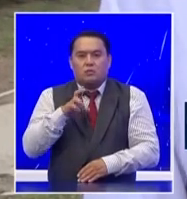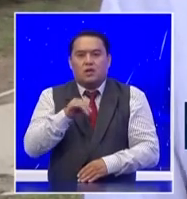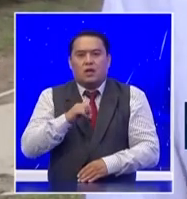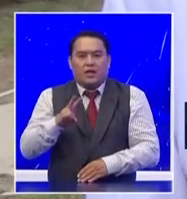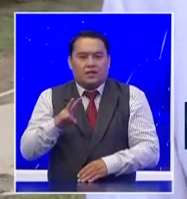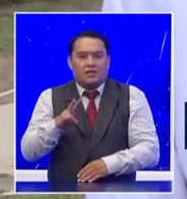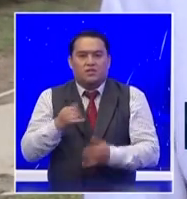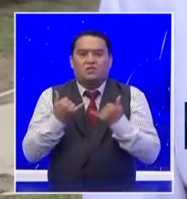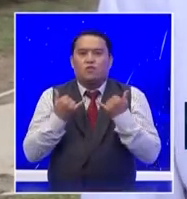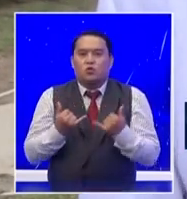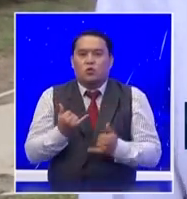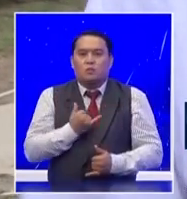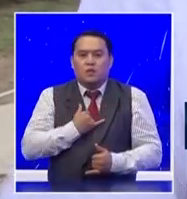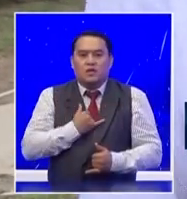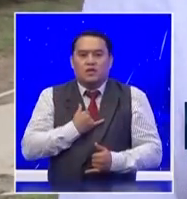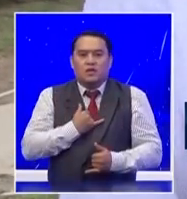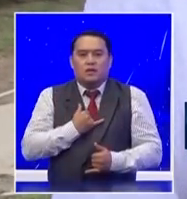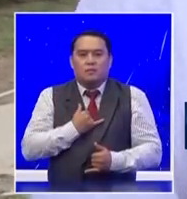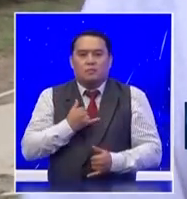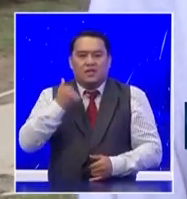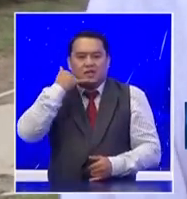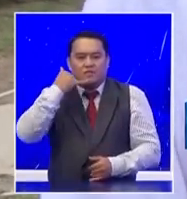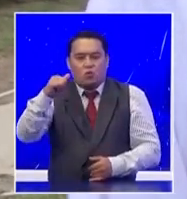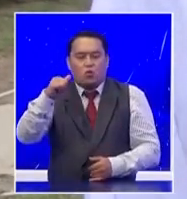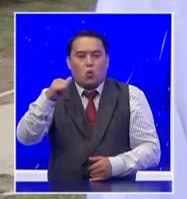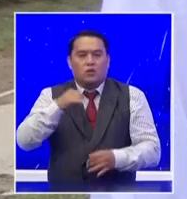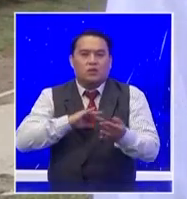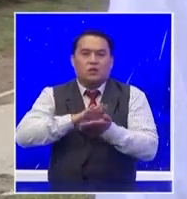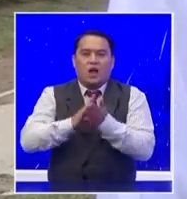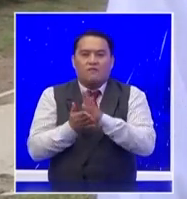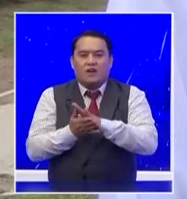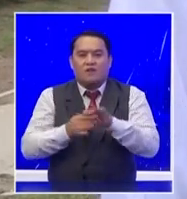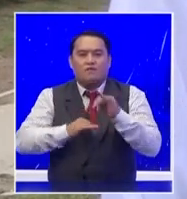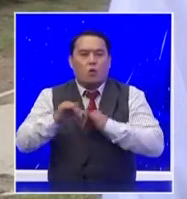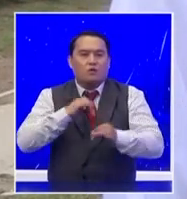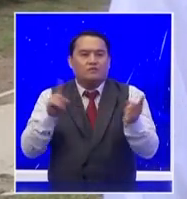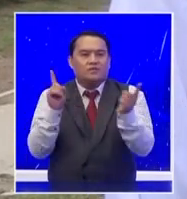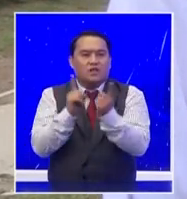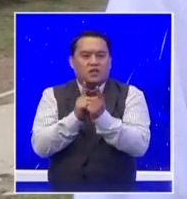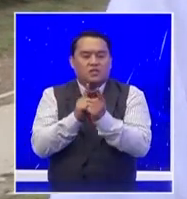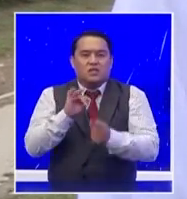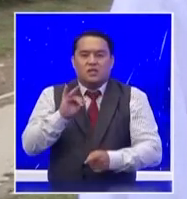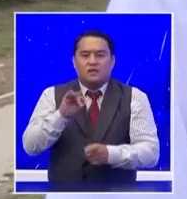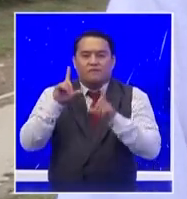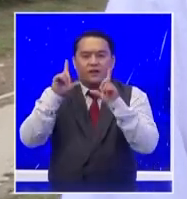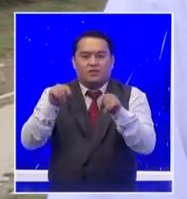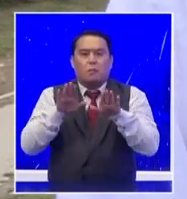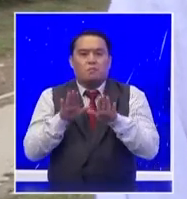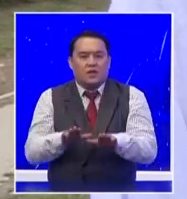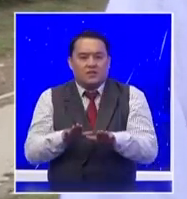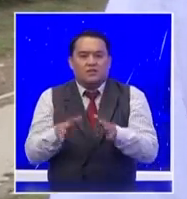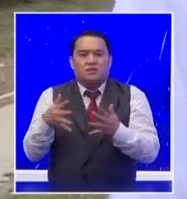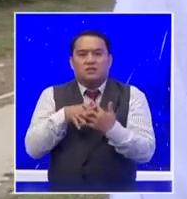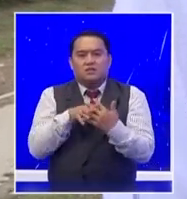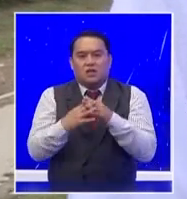Билайн-центра. На сегодняшний день мы по телефону договариваемся по поводу встречи и выездом на месте. Село